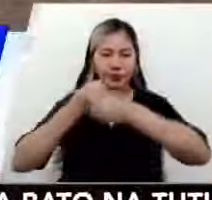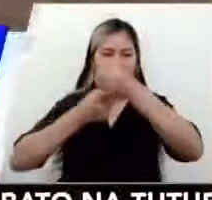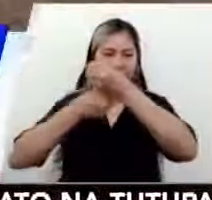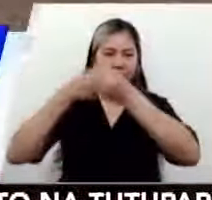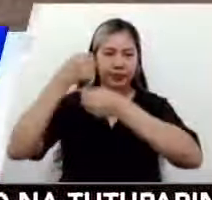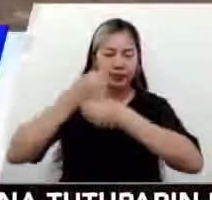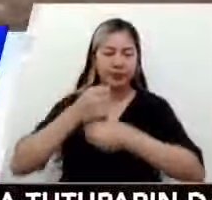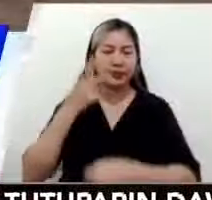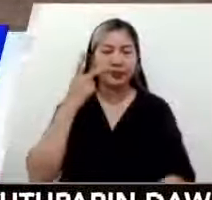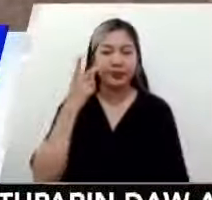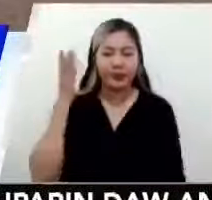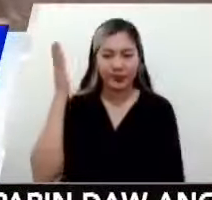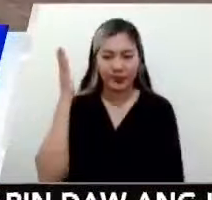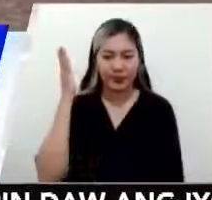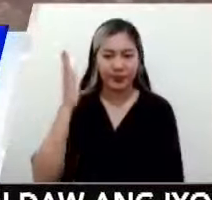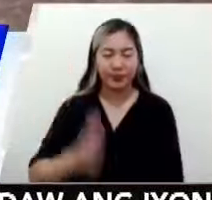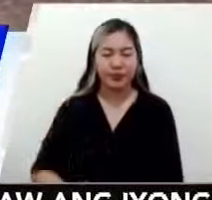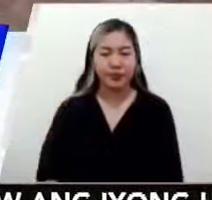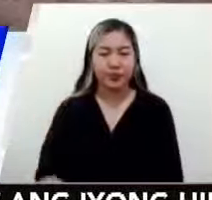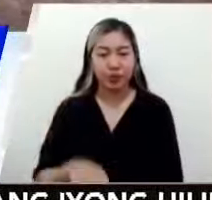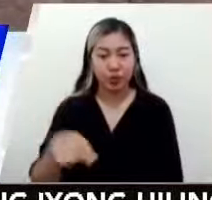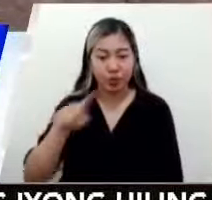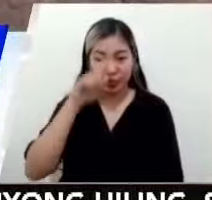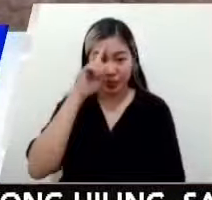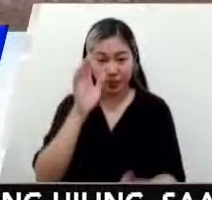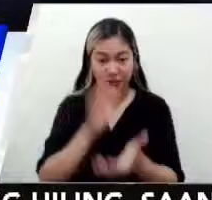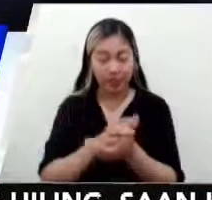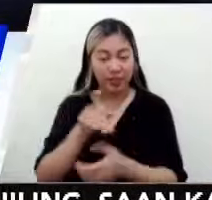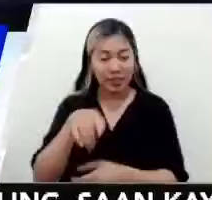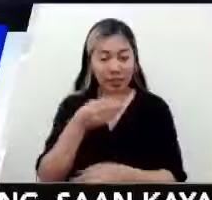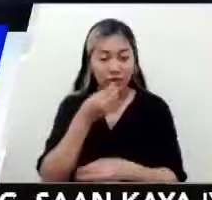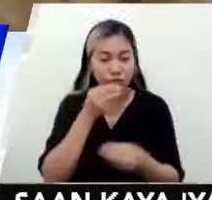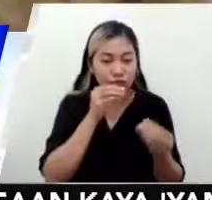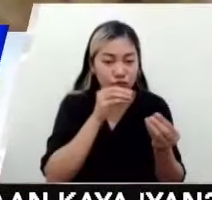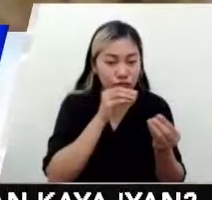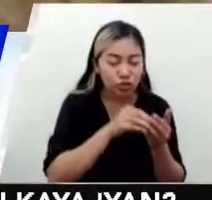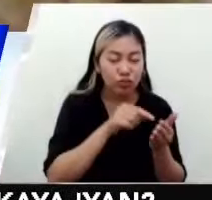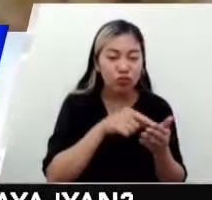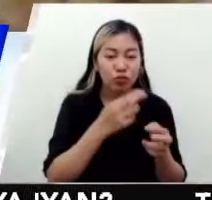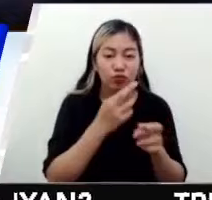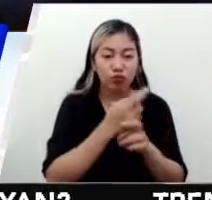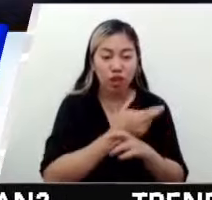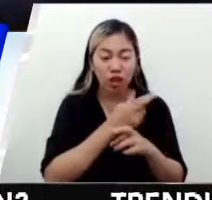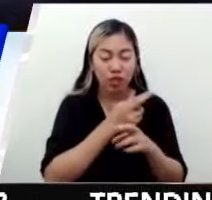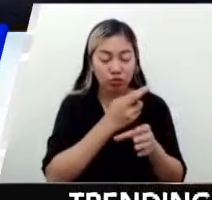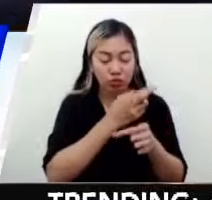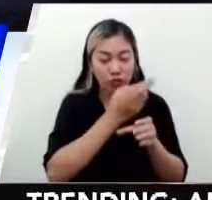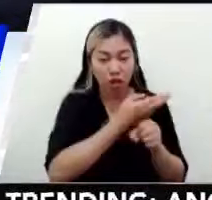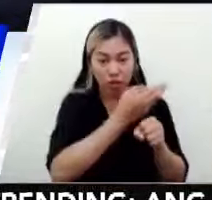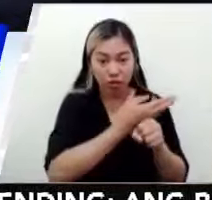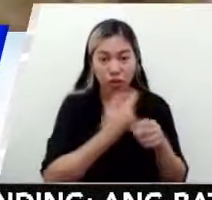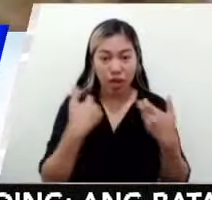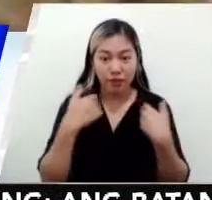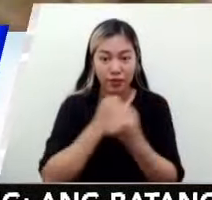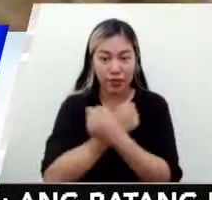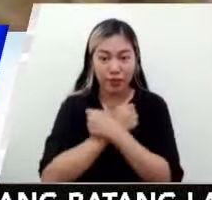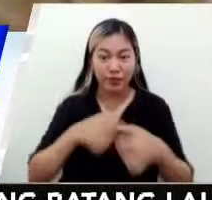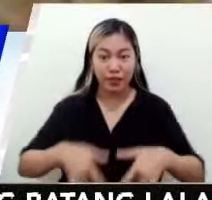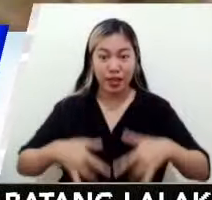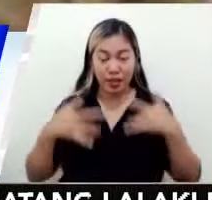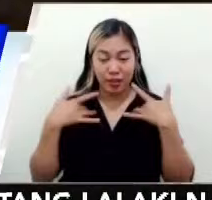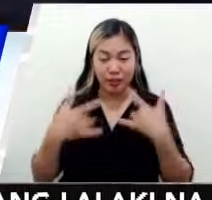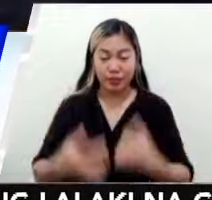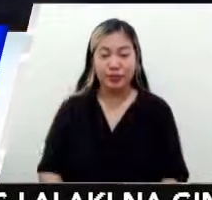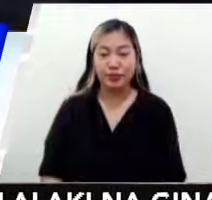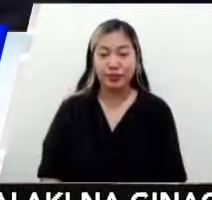Naniniwala ba kayo pag sinabi kong kailangan nyo lang halikan ng batong ito para magka-love life? Ano hiniling mo? Marami akong hiniling. Natupad agad yung hiling ko. Dahil? Kinis